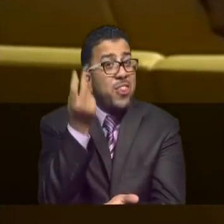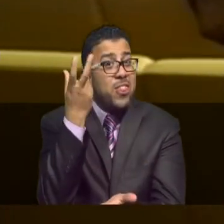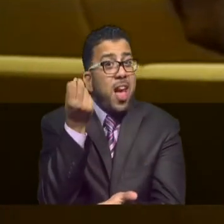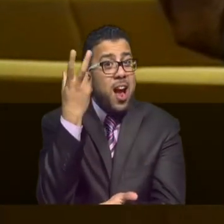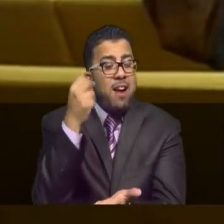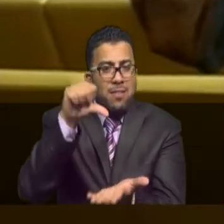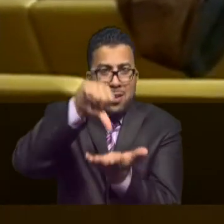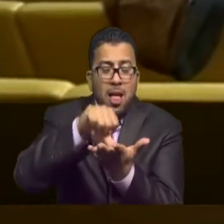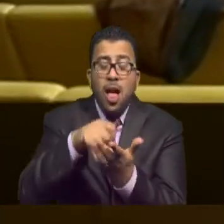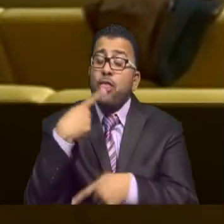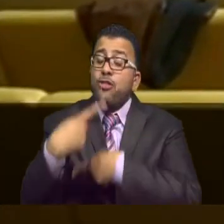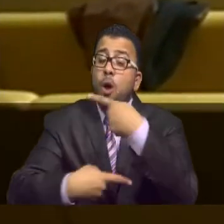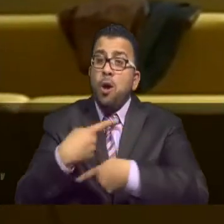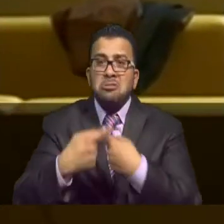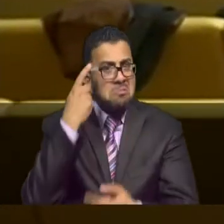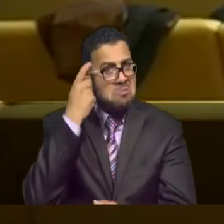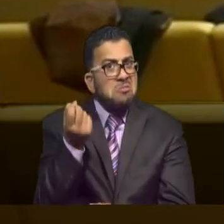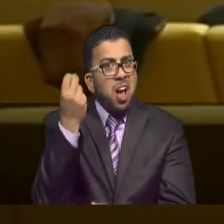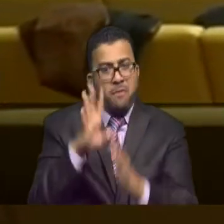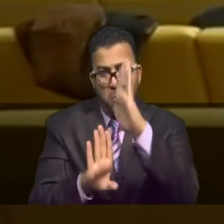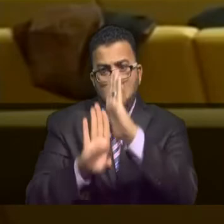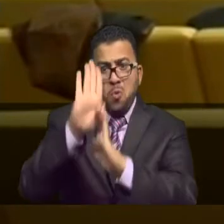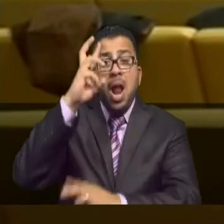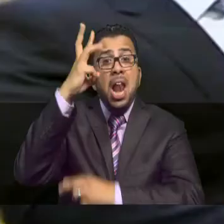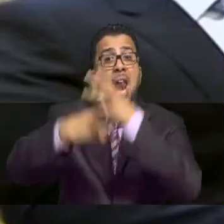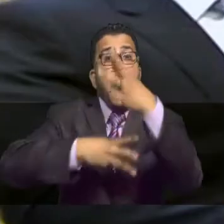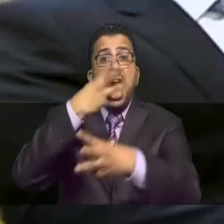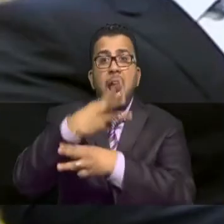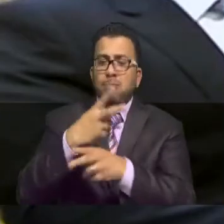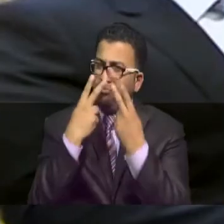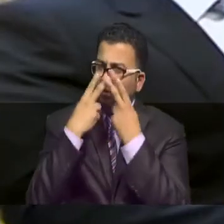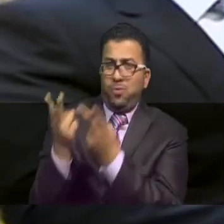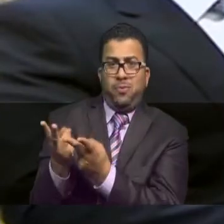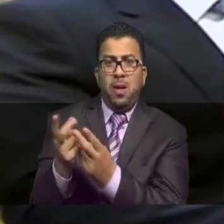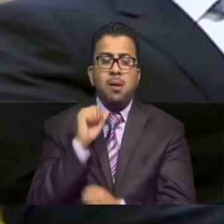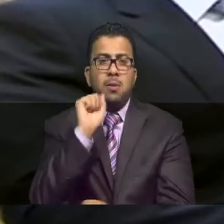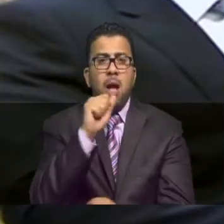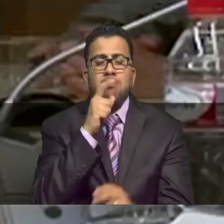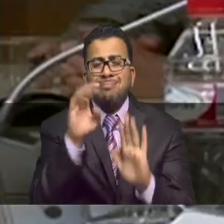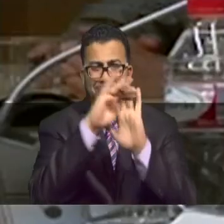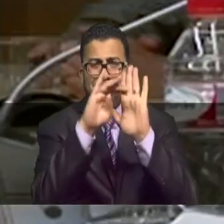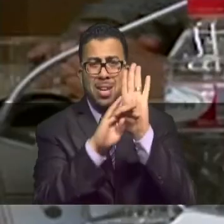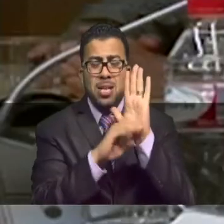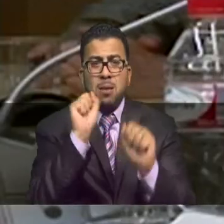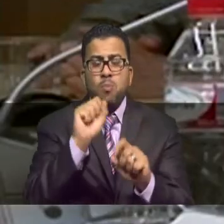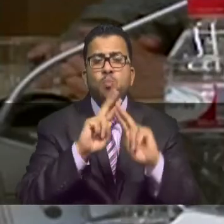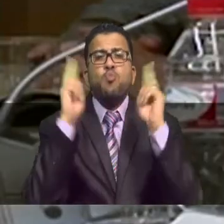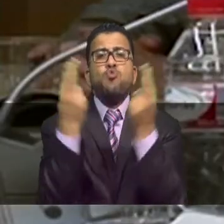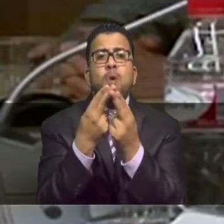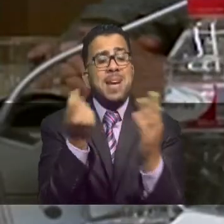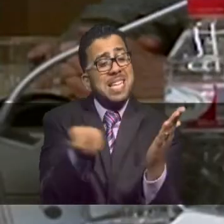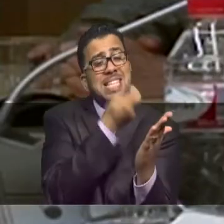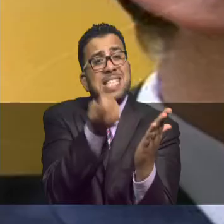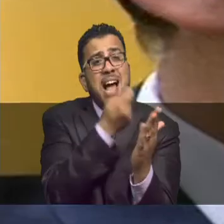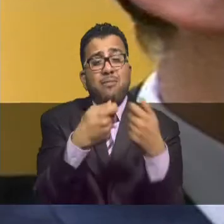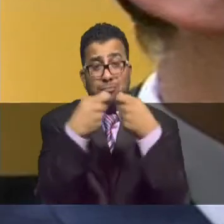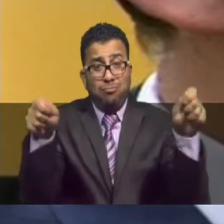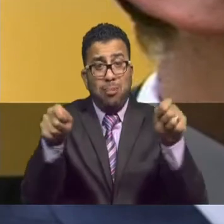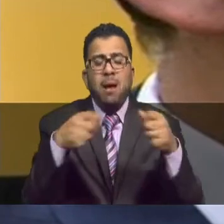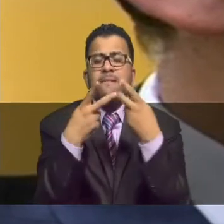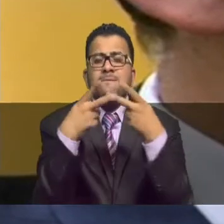تمتد جسور التواصل الثقافي والحضاري لدول العالم ككل. هذا وكان المنظمون قد عقدوا مؤتمرا صحفيا قبيل